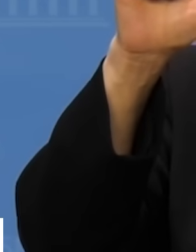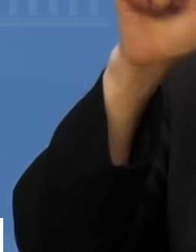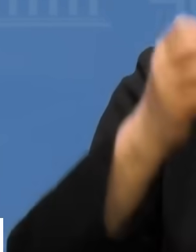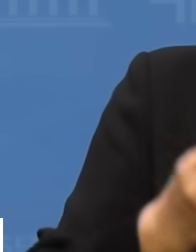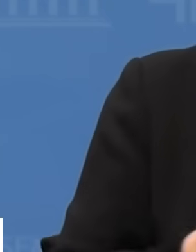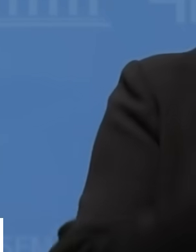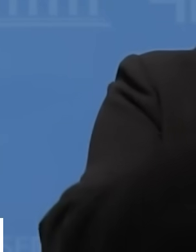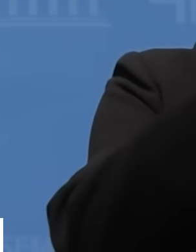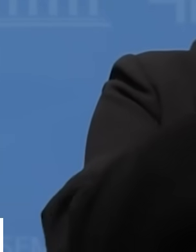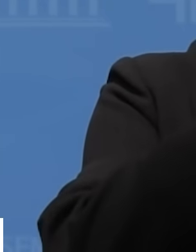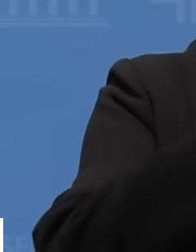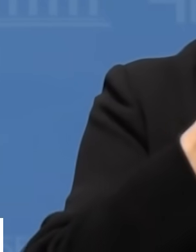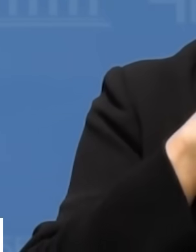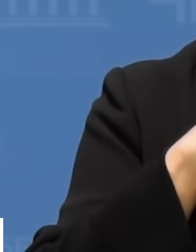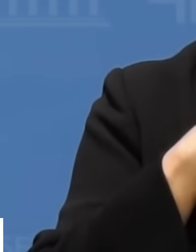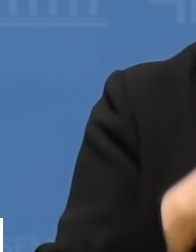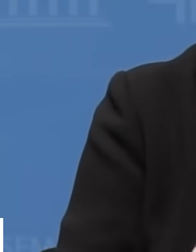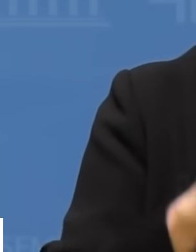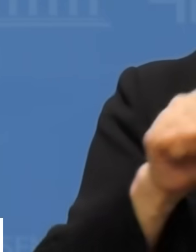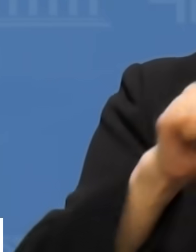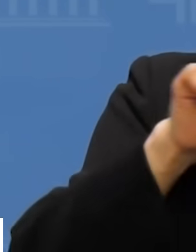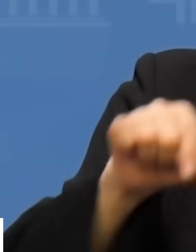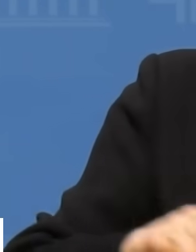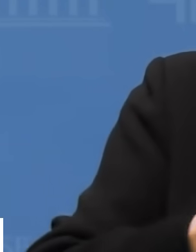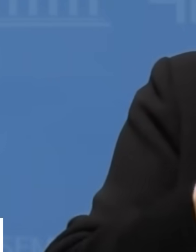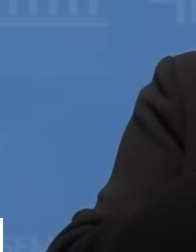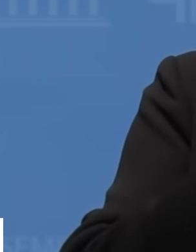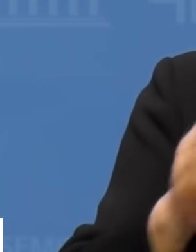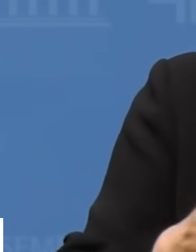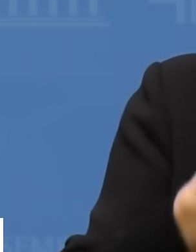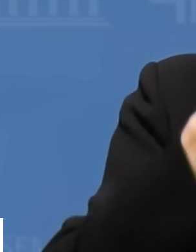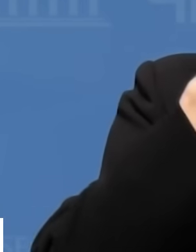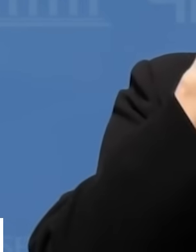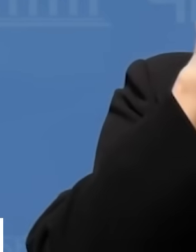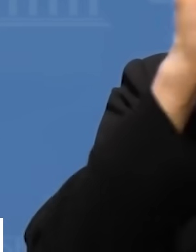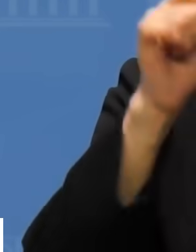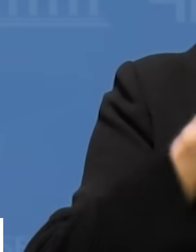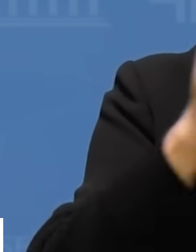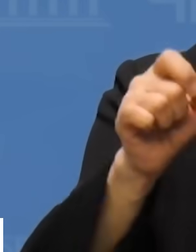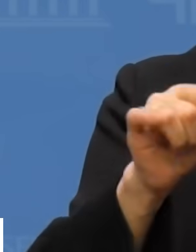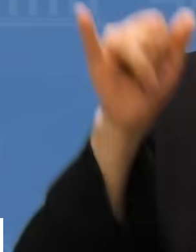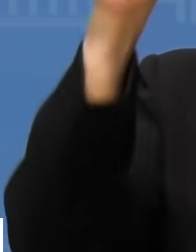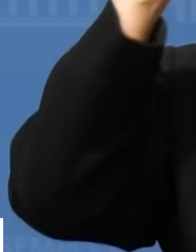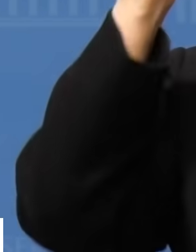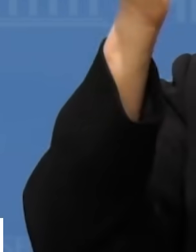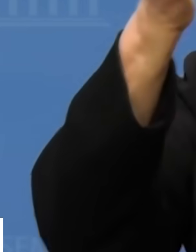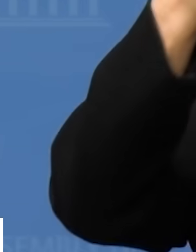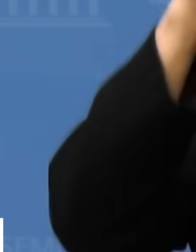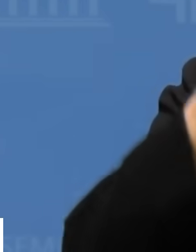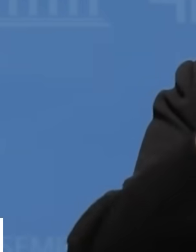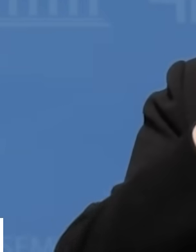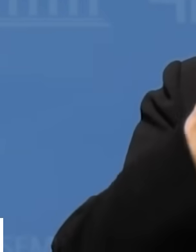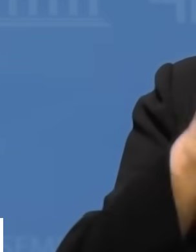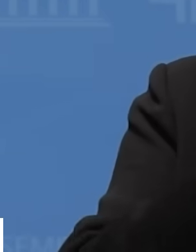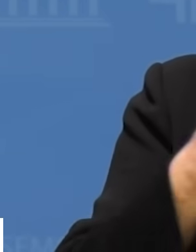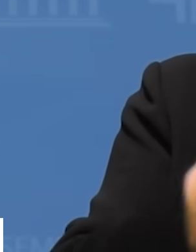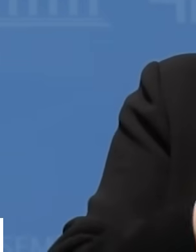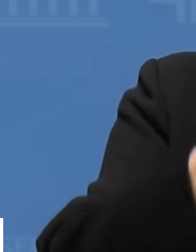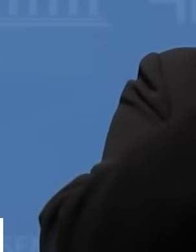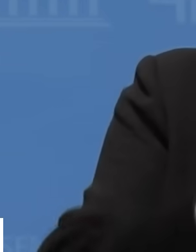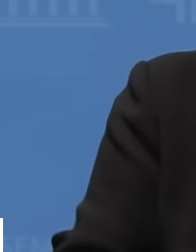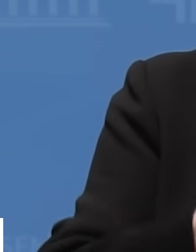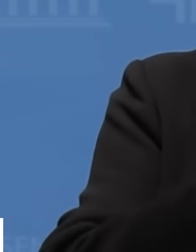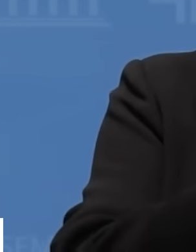전달책에 불과했습니다. 이 와중에 보이스피싱 사기는 AI 기술까지 동원하면서 날로